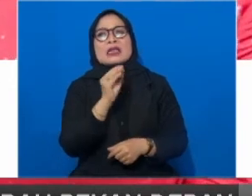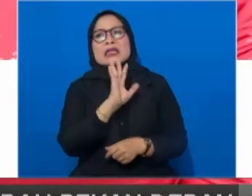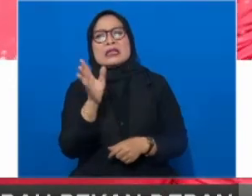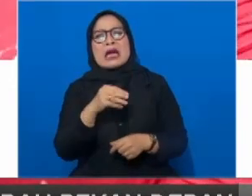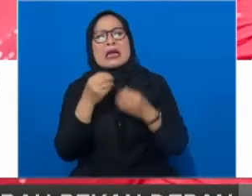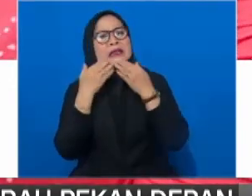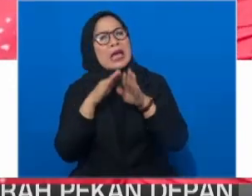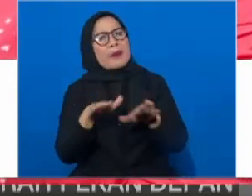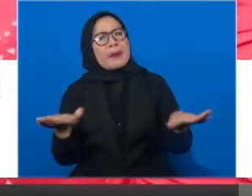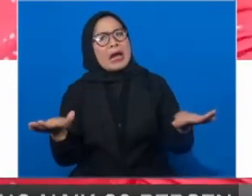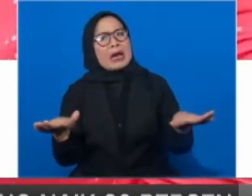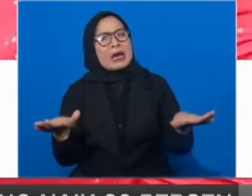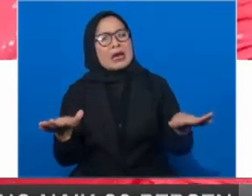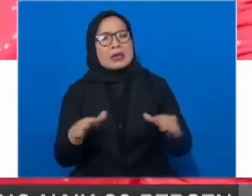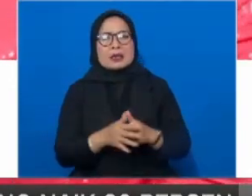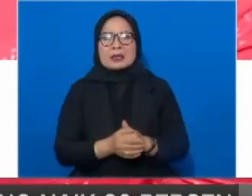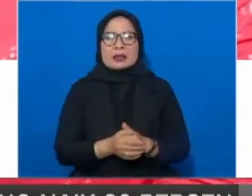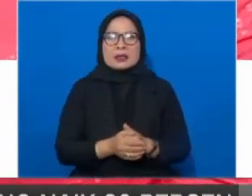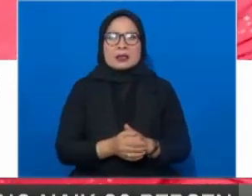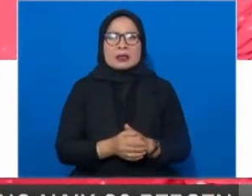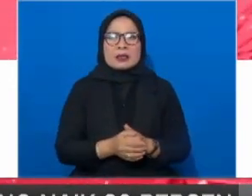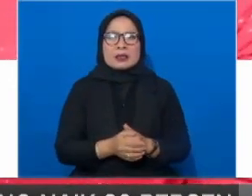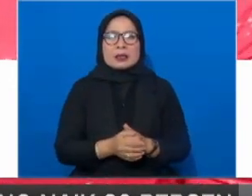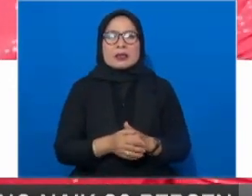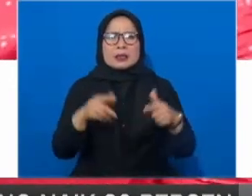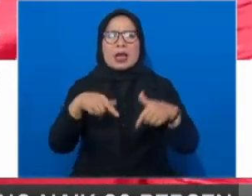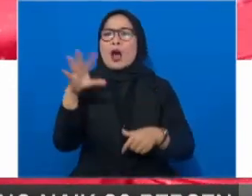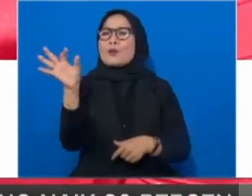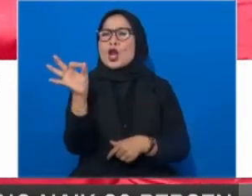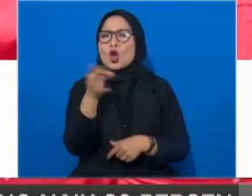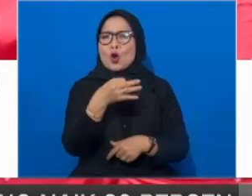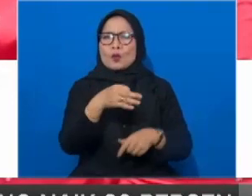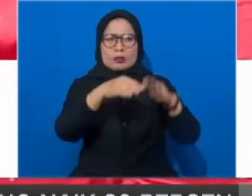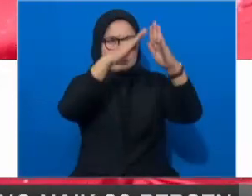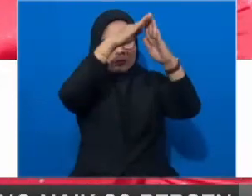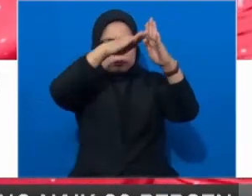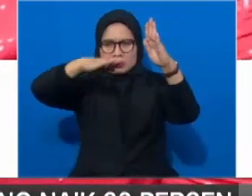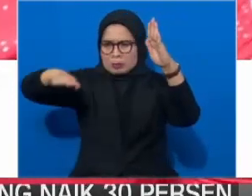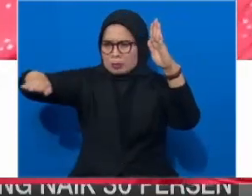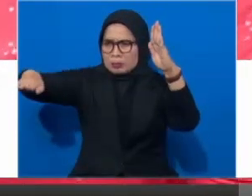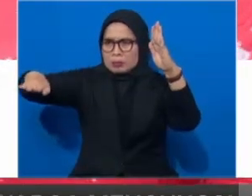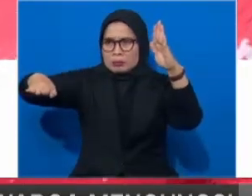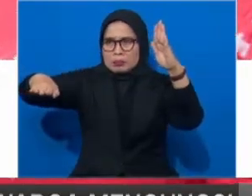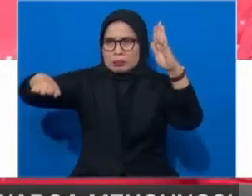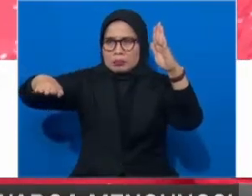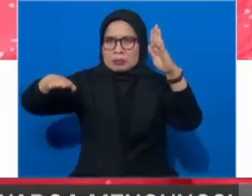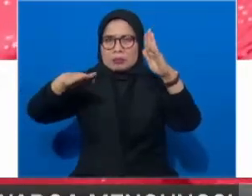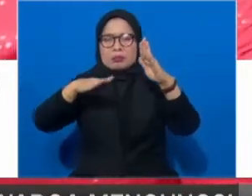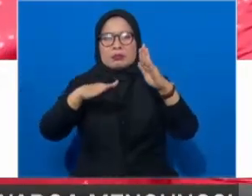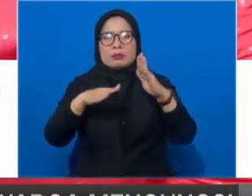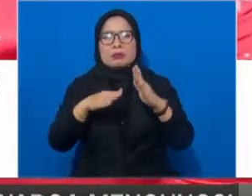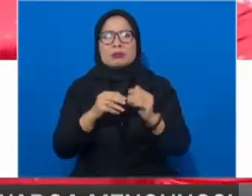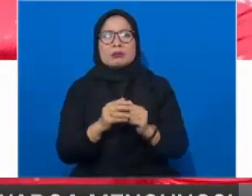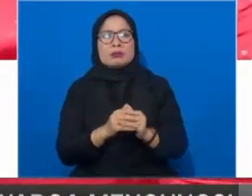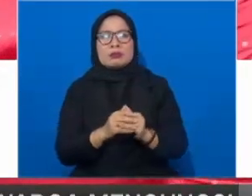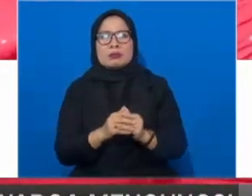Iya, ini lagi belum di asbes. Ini atasnya masih atap. Tidur,